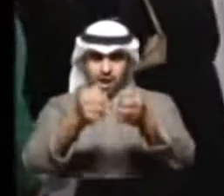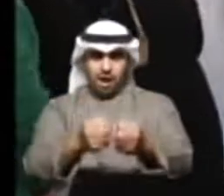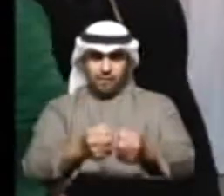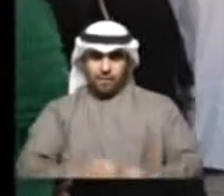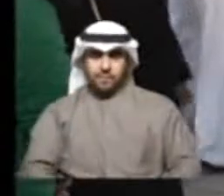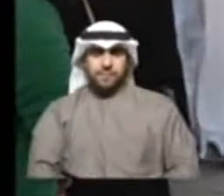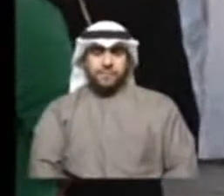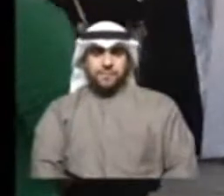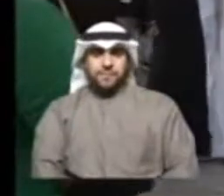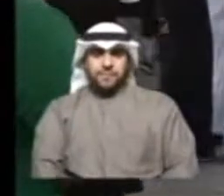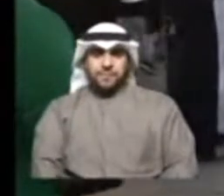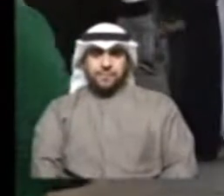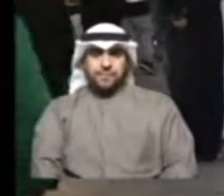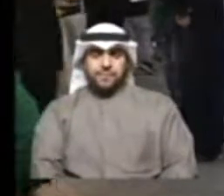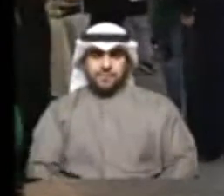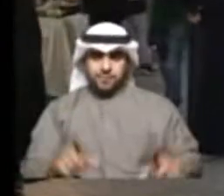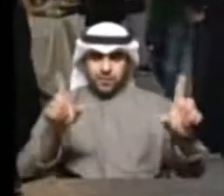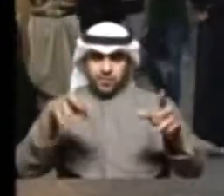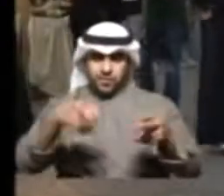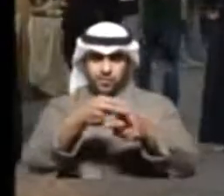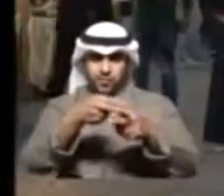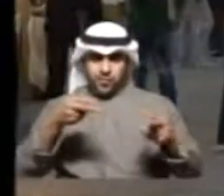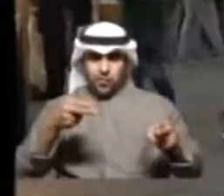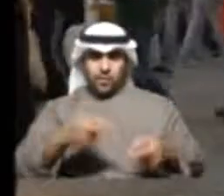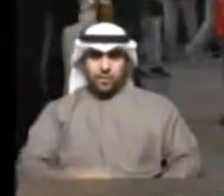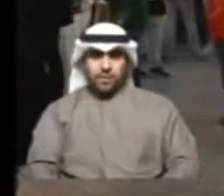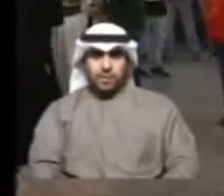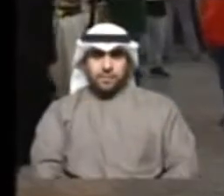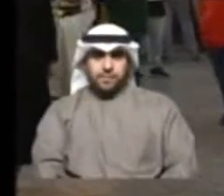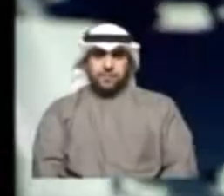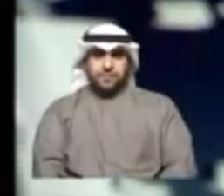الله ورعاه. يوسف صفر، تلفزيون دولة الكويت.